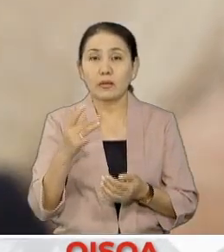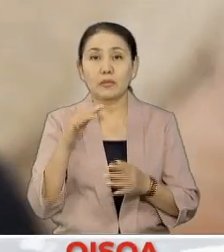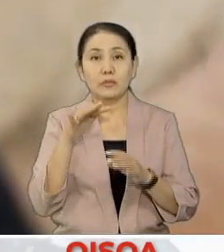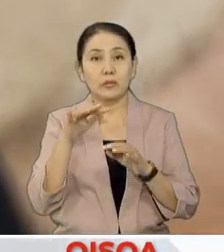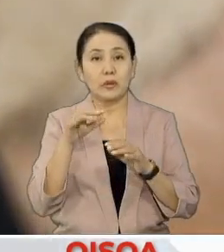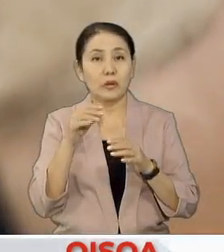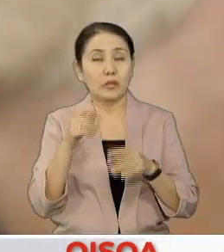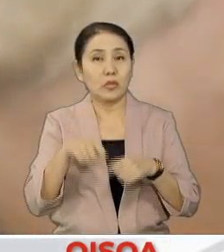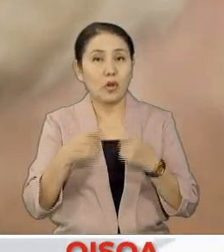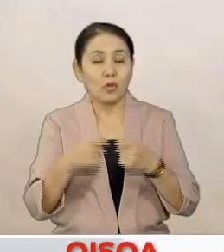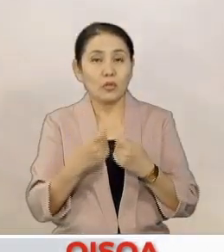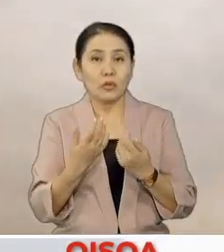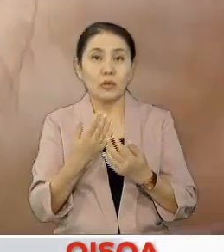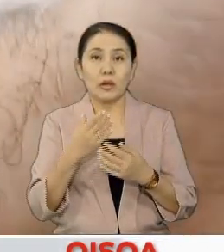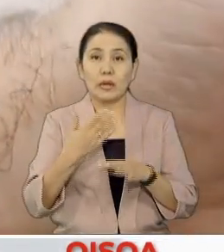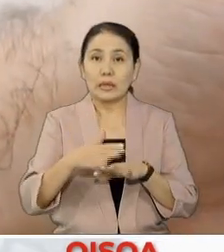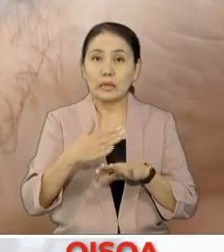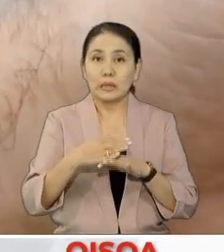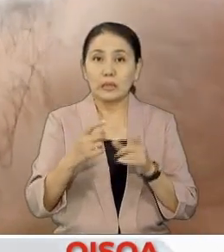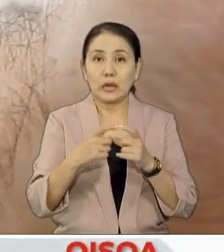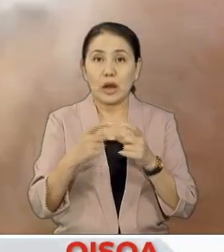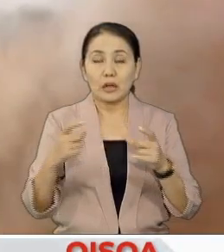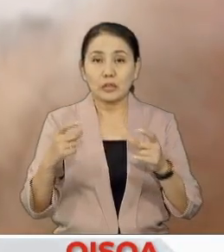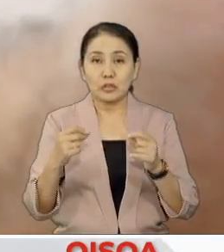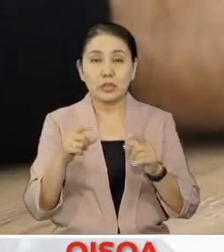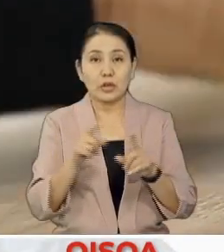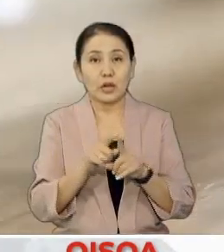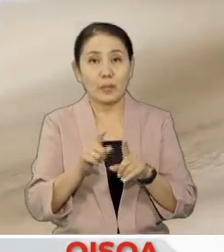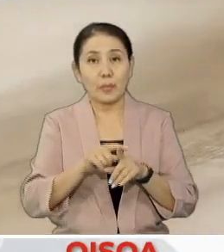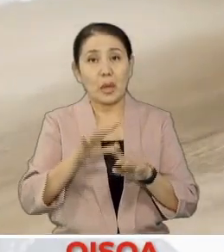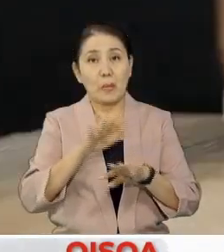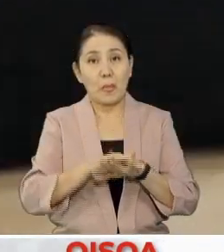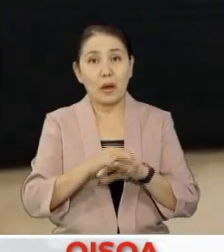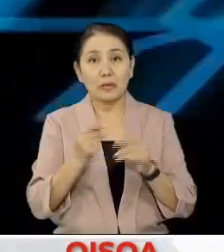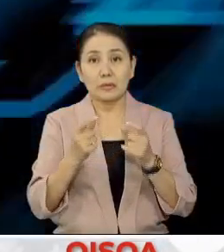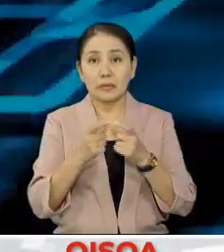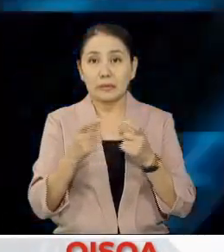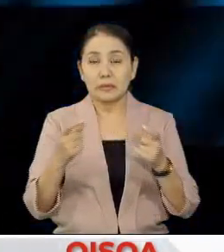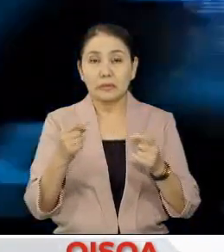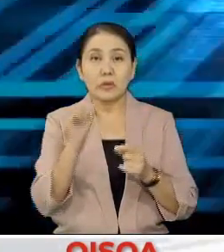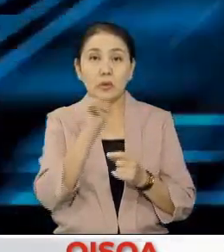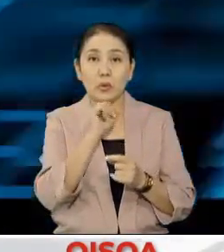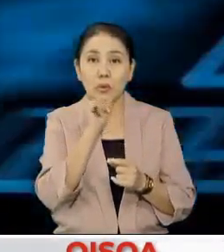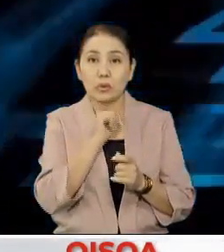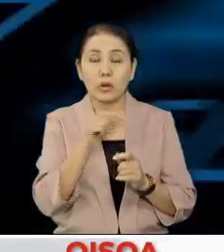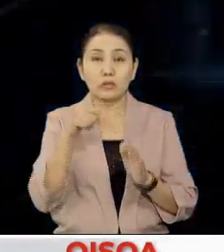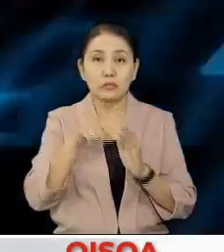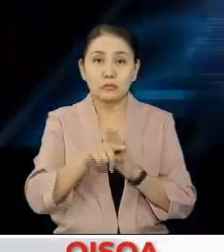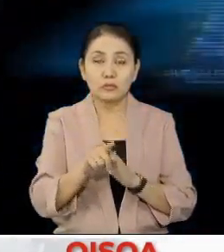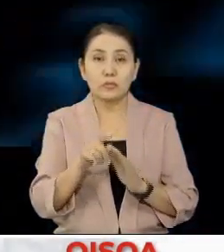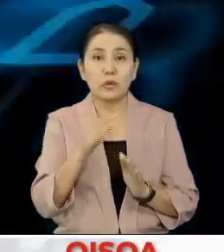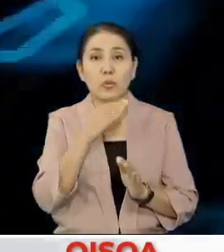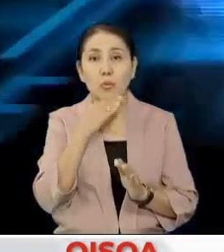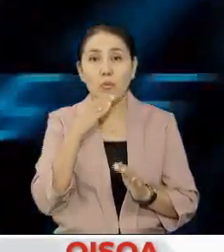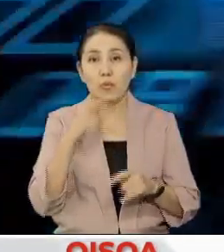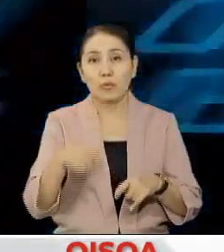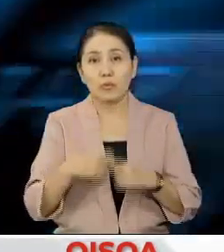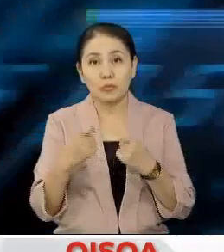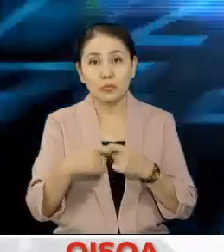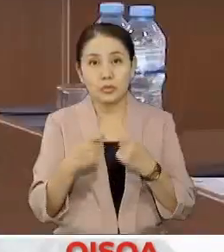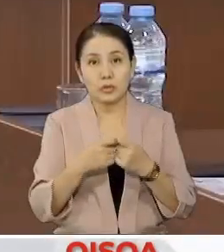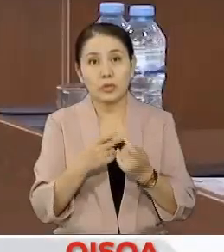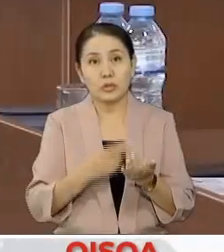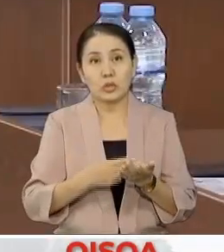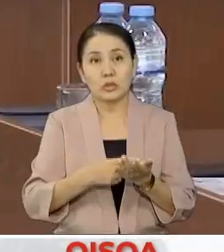kirish, firibgarlik, kredit kartochkalarini raqamli hamda bank rekvizitlarini o'g'irlash va boshqa turli huquqbuzarliklar bilan